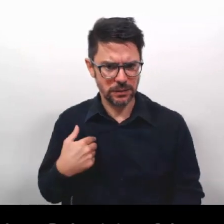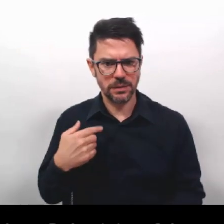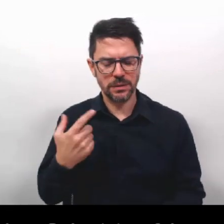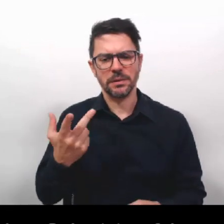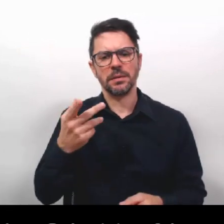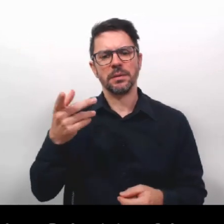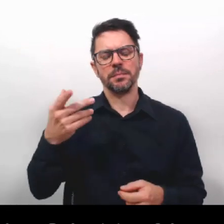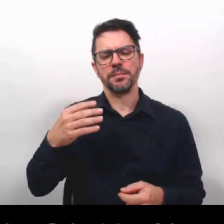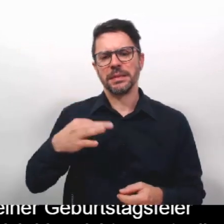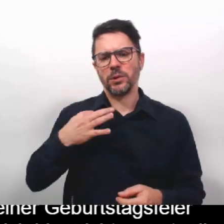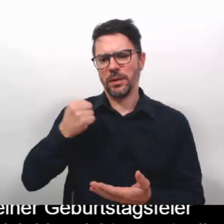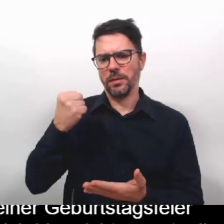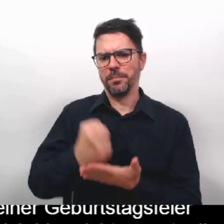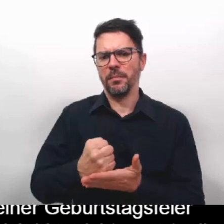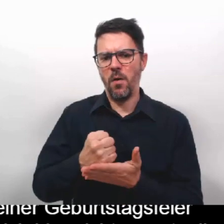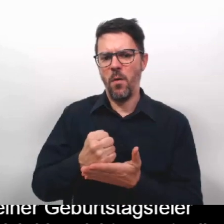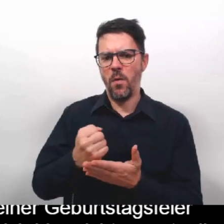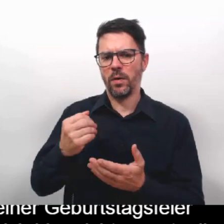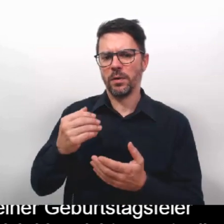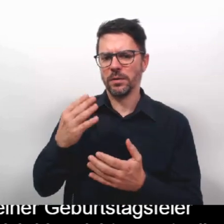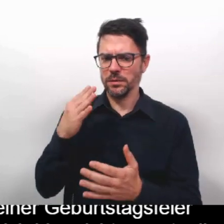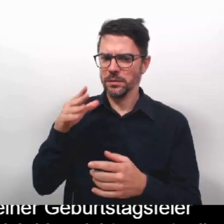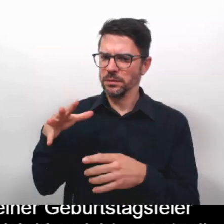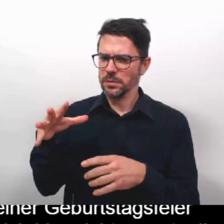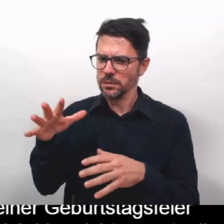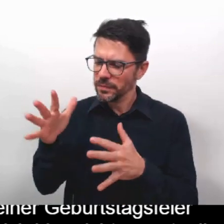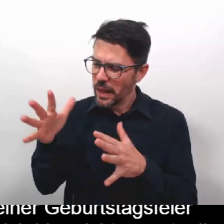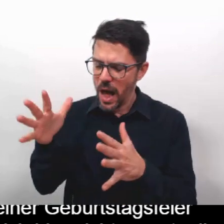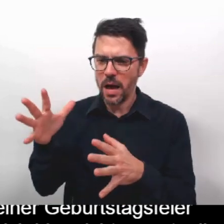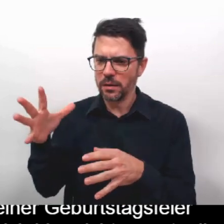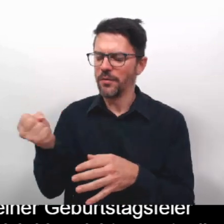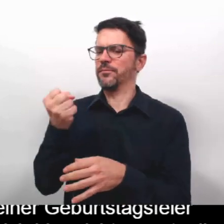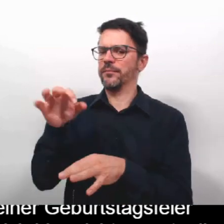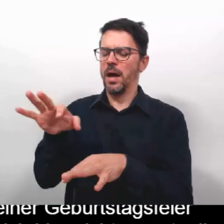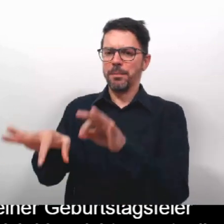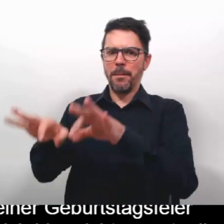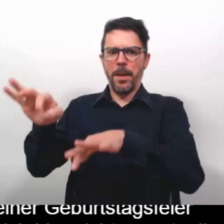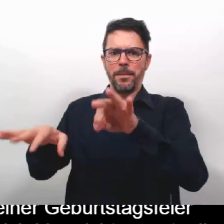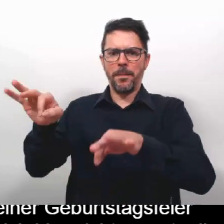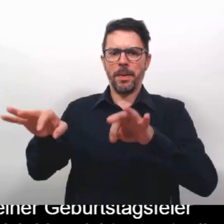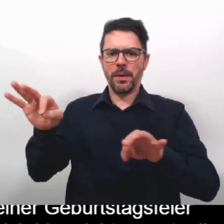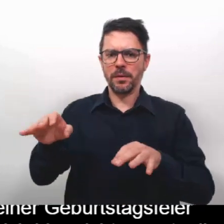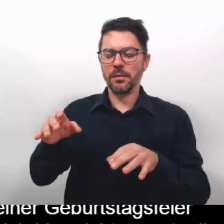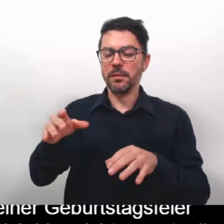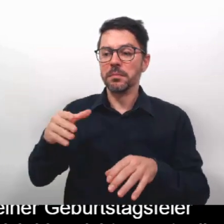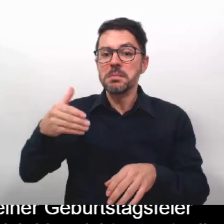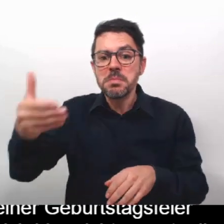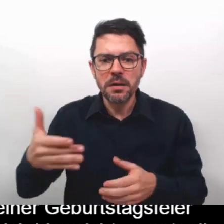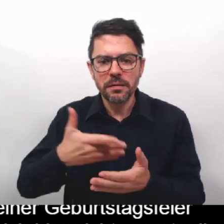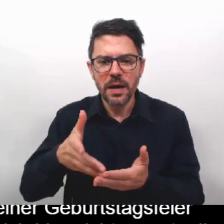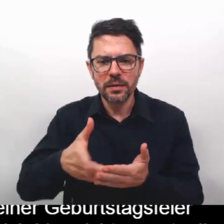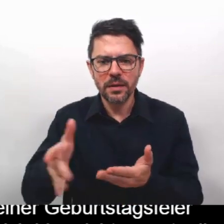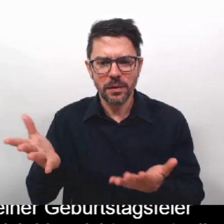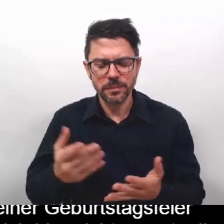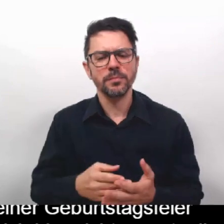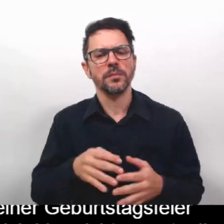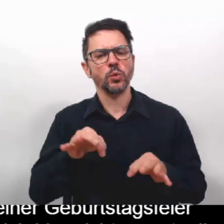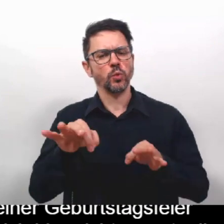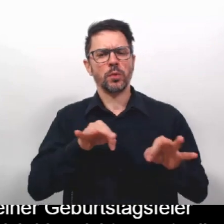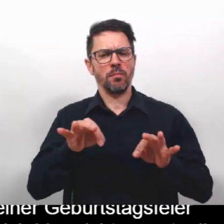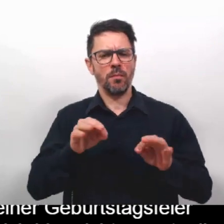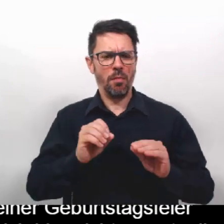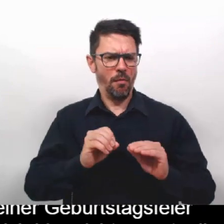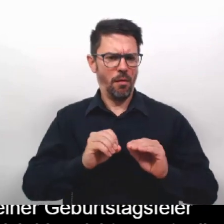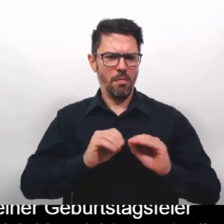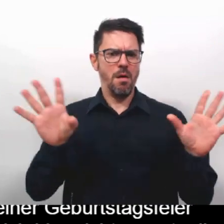Infizierten sind durch die Testungen. Übrigens auch durch unsere Testzentren. Also jemand, der jetzt da wegfährt beispielsweise, wo